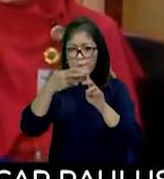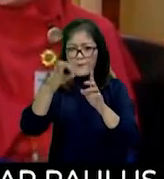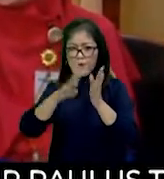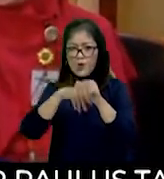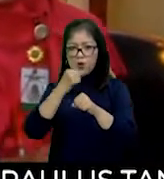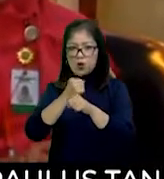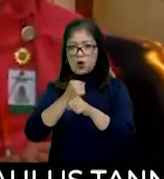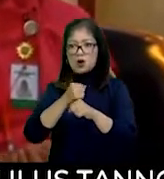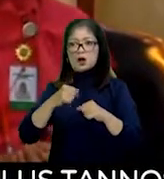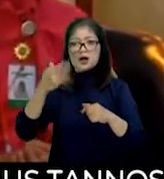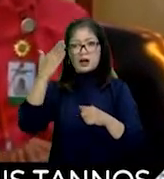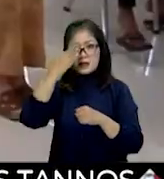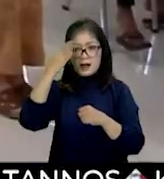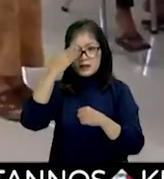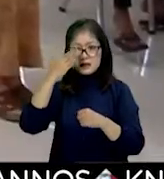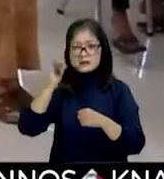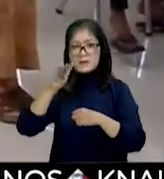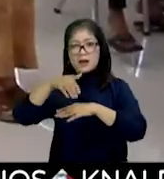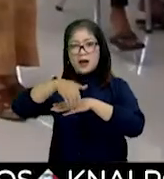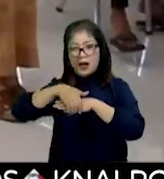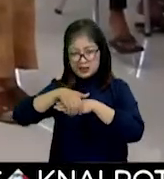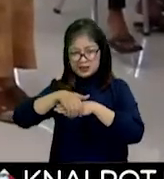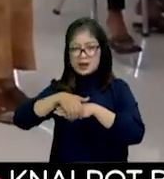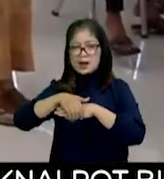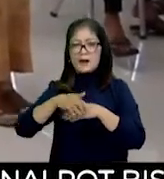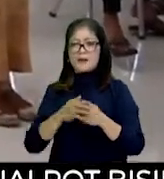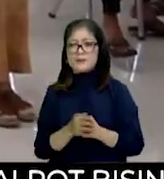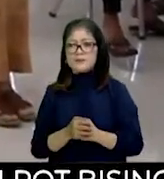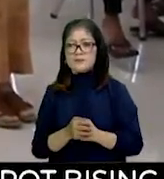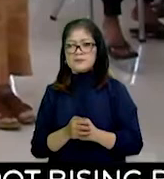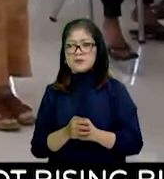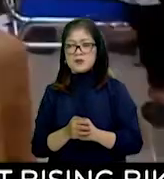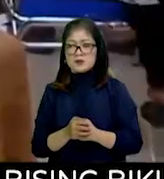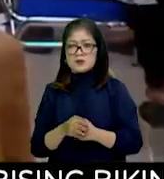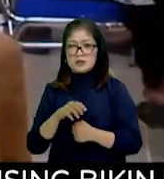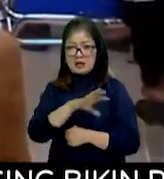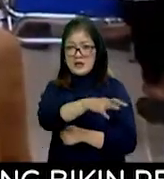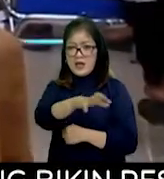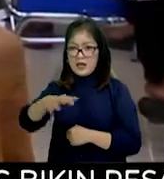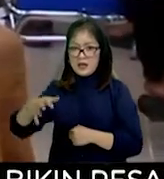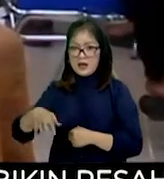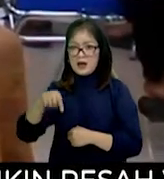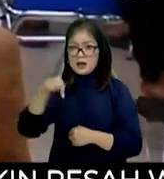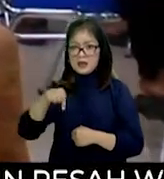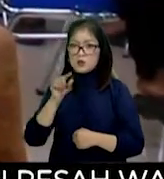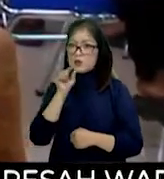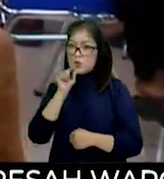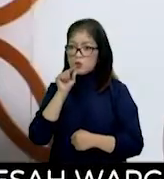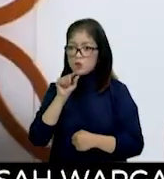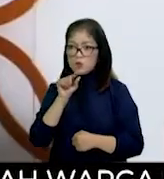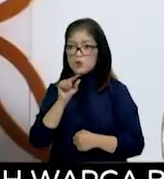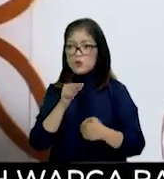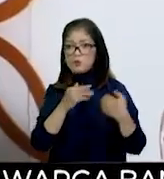prasejahtera di Kebumen, Jawa Tengah. Operasi yang diikuti oleh warga dari beberapa daerah ini digelar untuk meringankan beban mereka